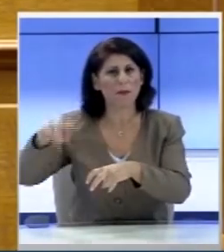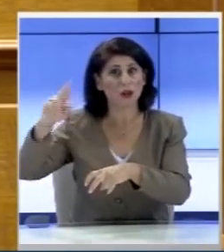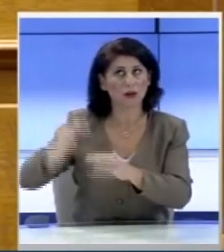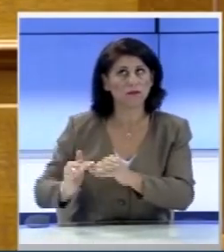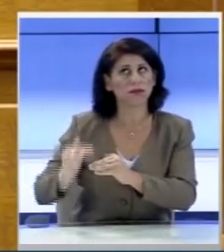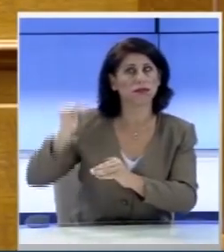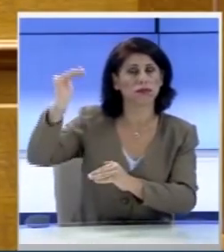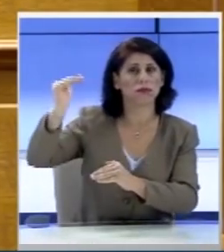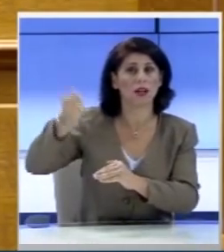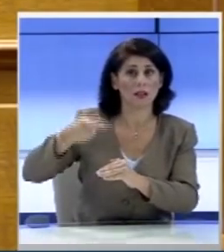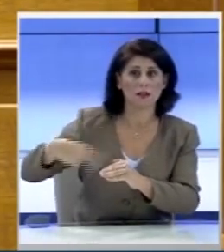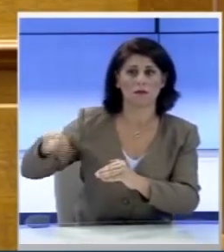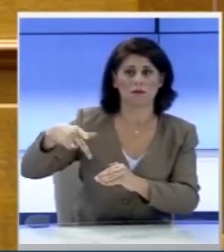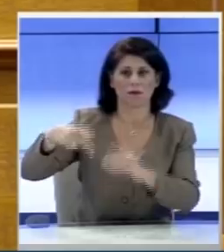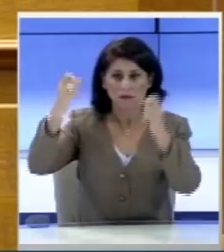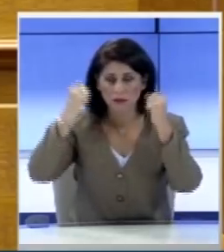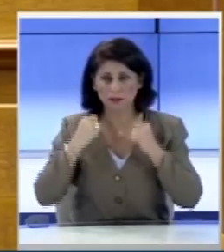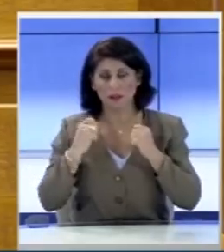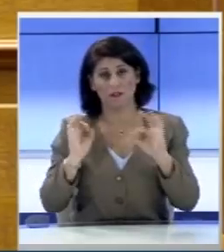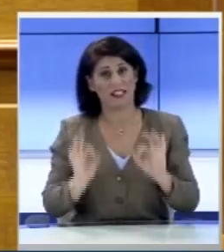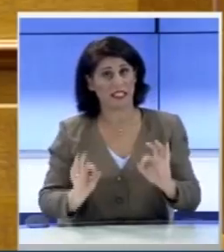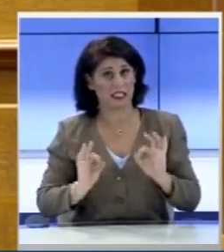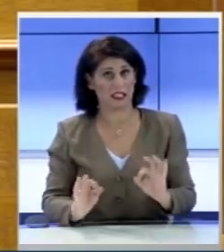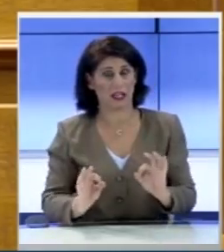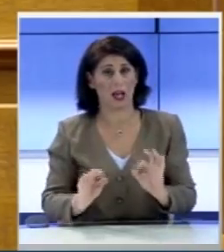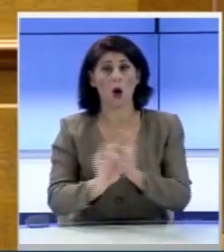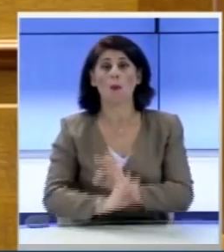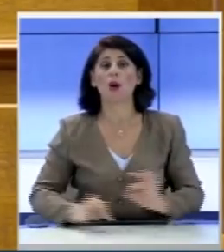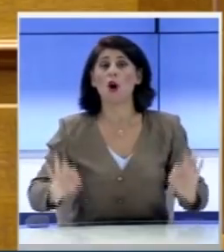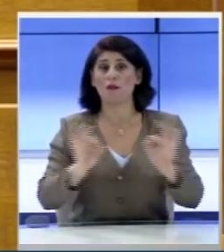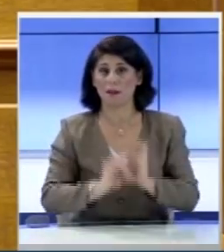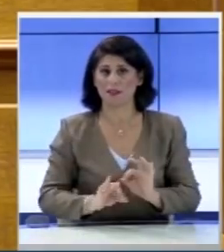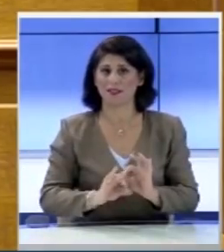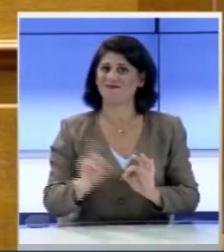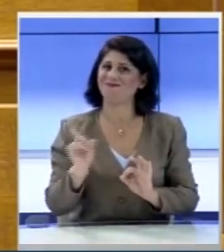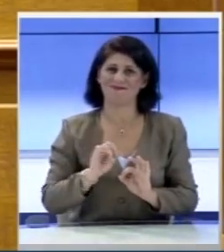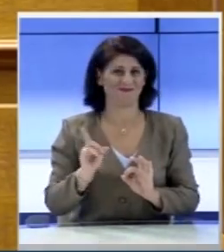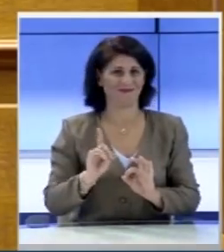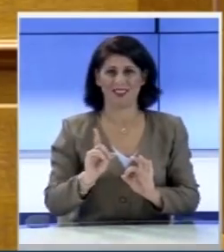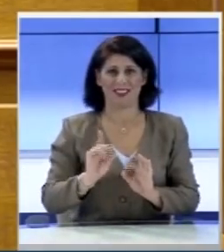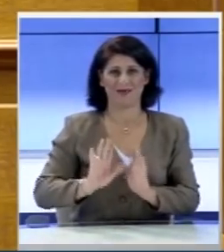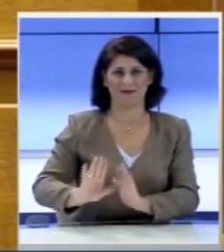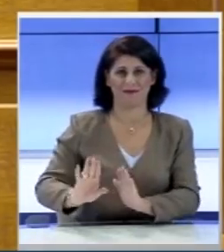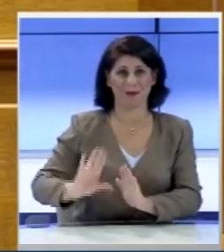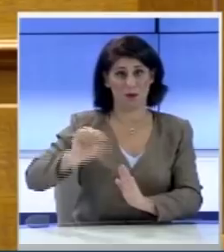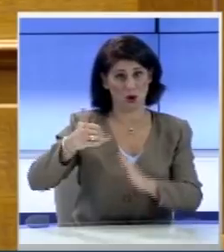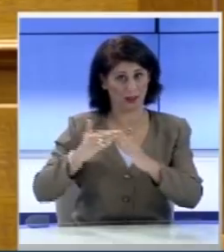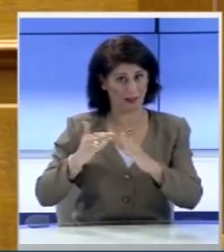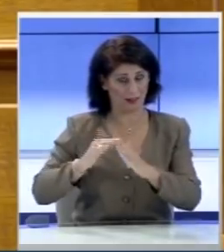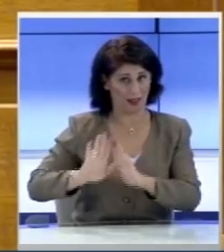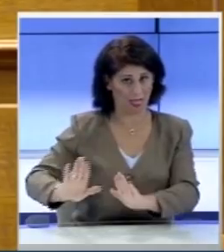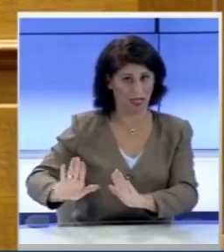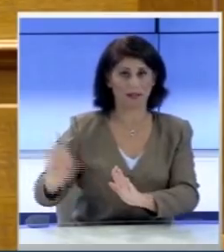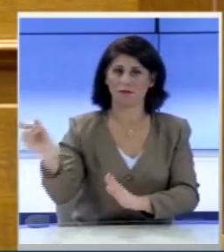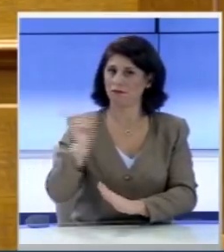επιτόκια, με τα πανωτόκια. Και φυσικά οι προβλέψεις σας δεν αφήνουν στο απειρόβλητο την πρώτη κατοικία,